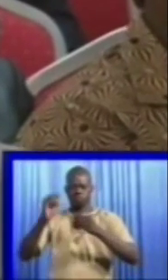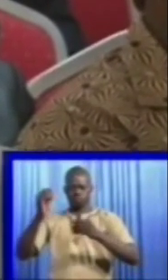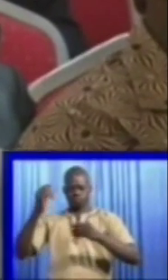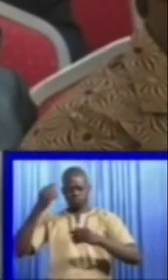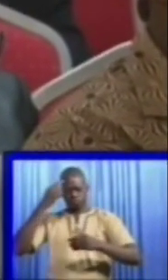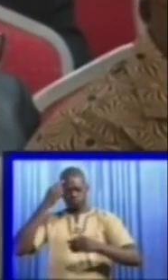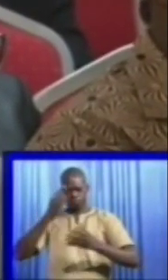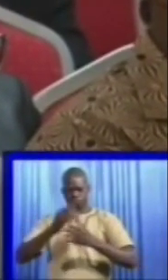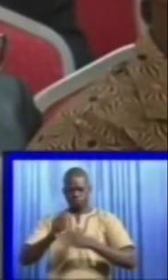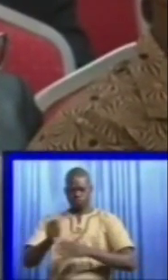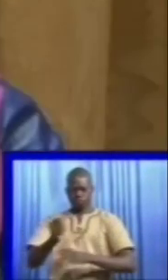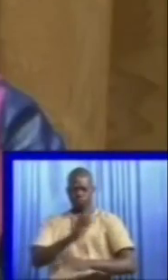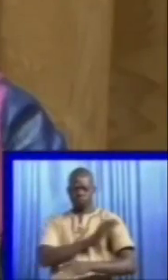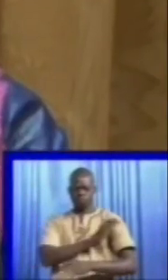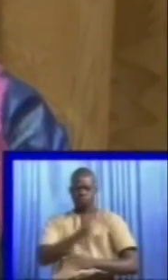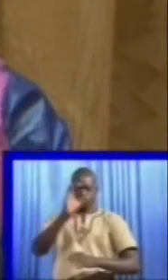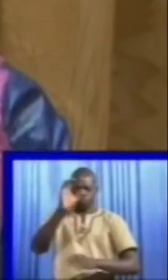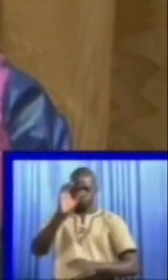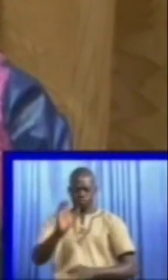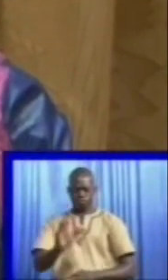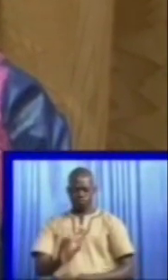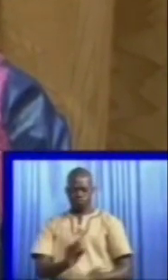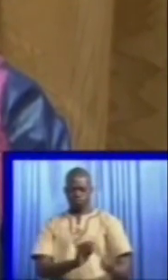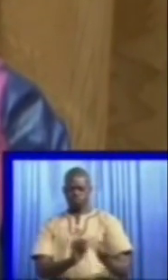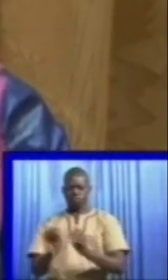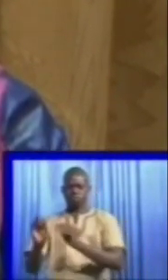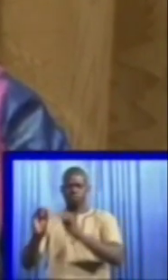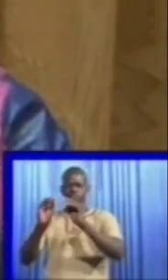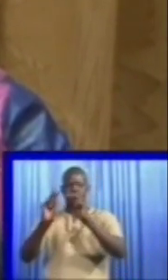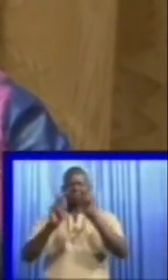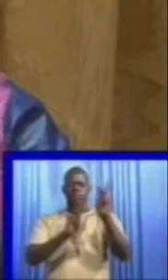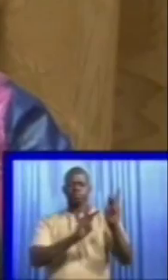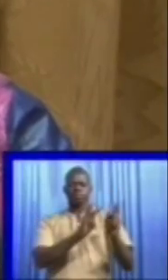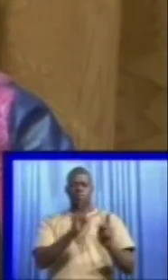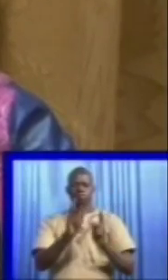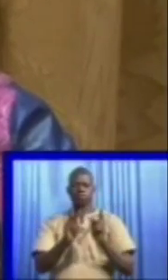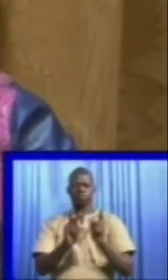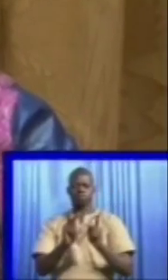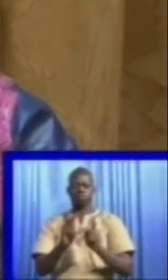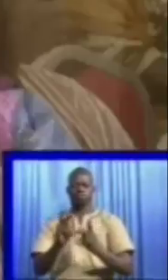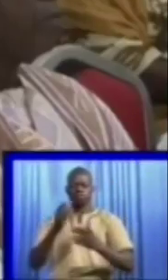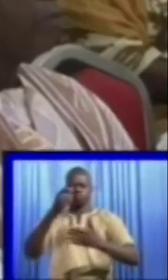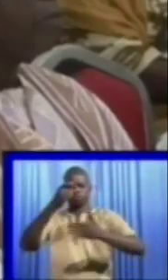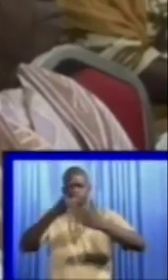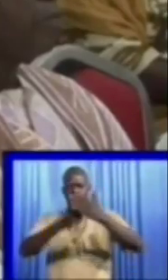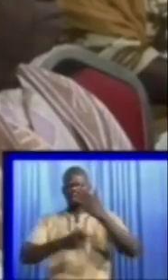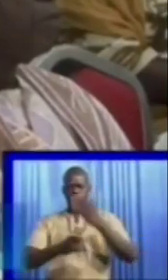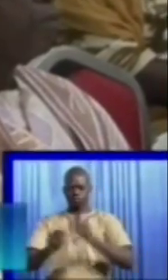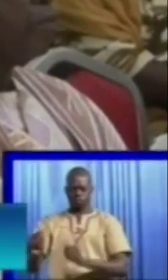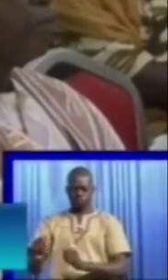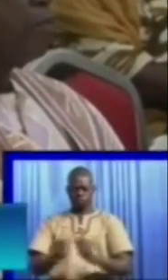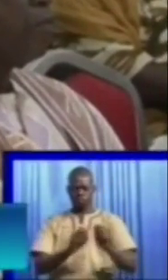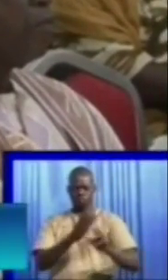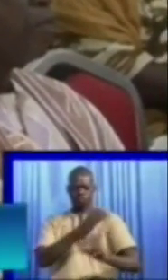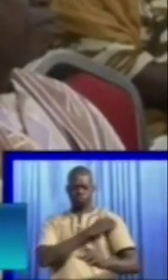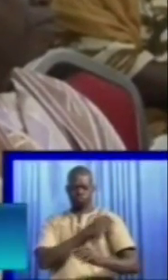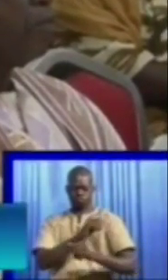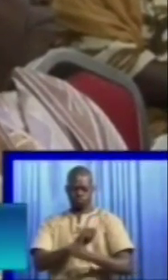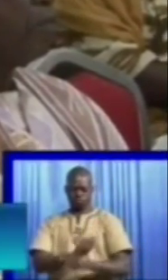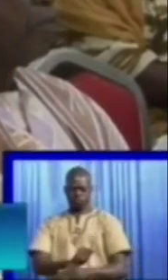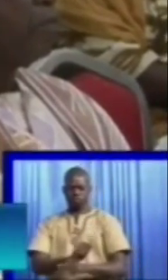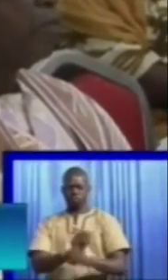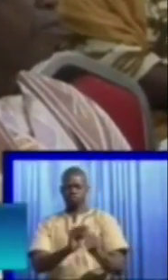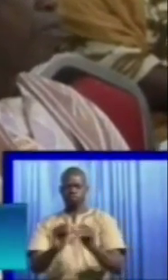entre autres le renforcement des capacités des organisations de la société civile et la valorisation de l'action des chefs traditionnels et